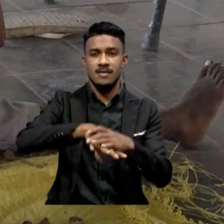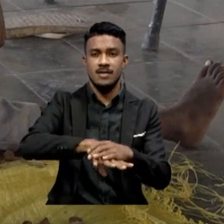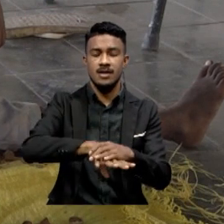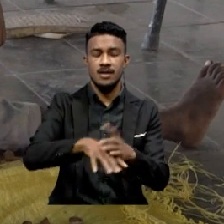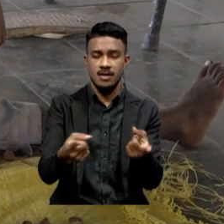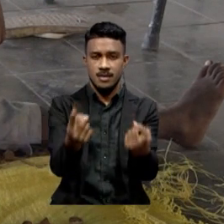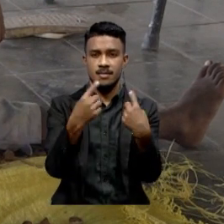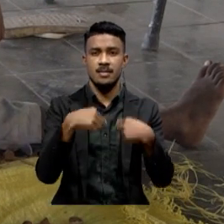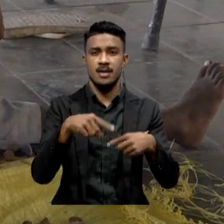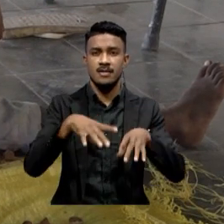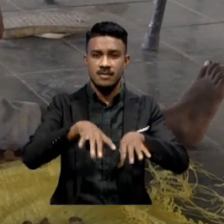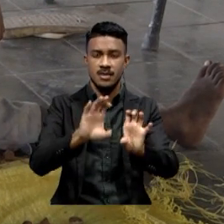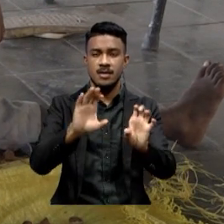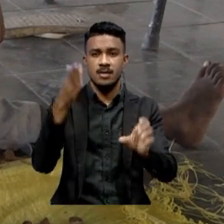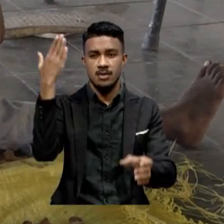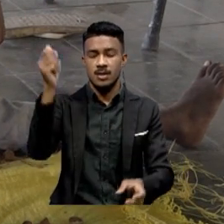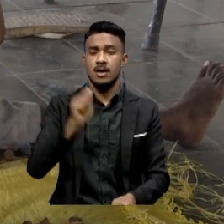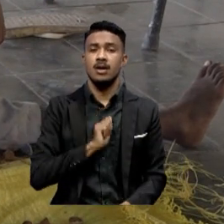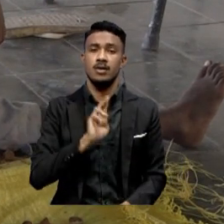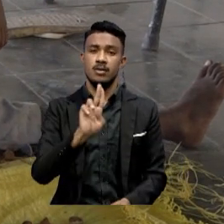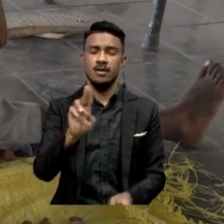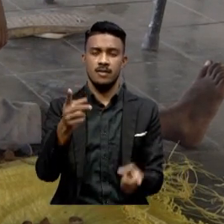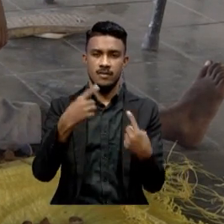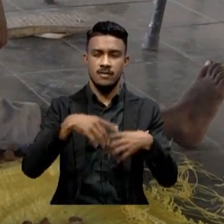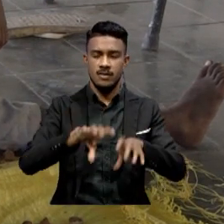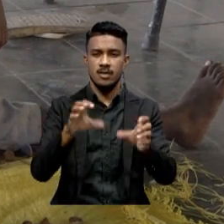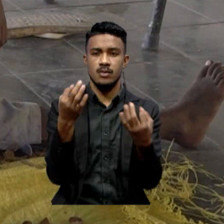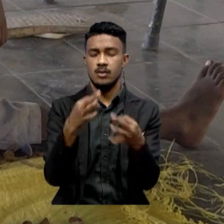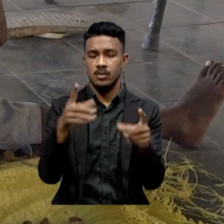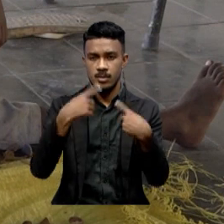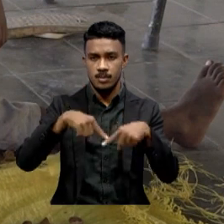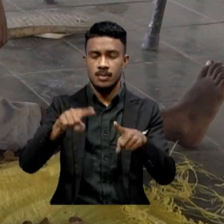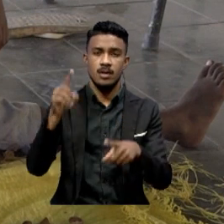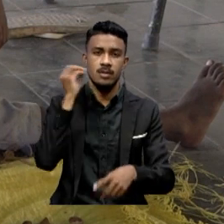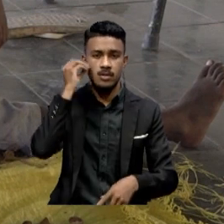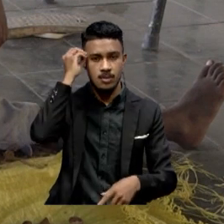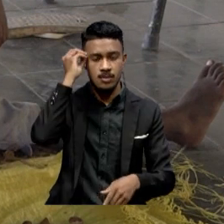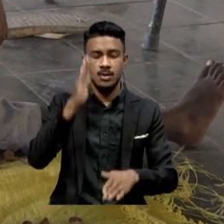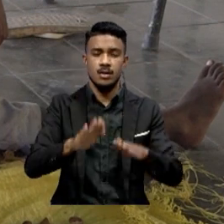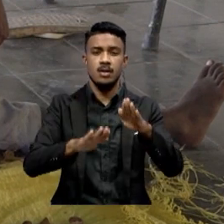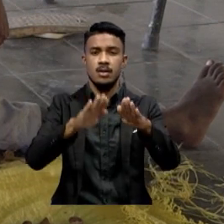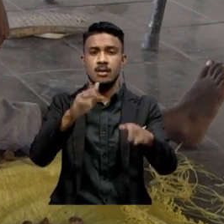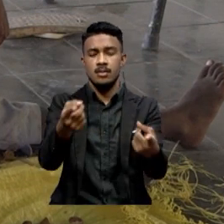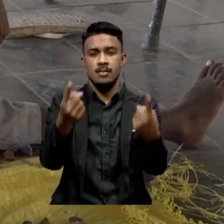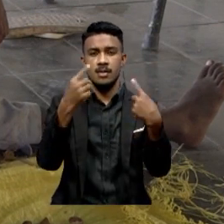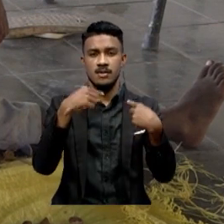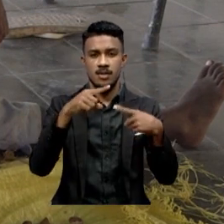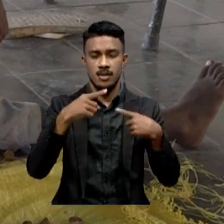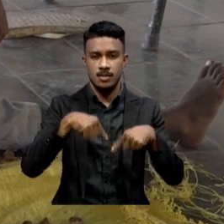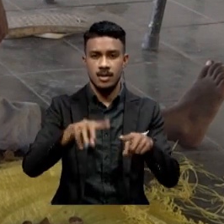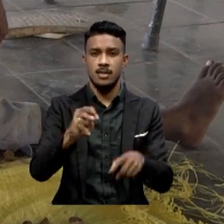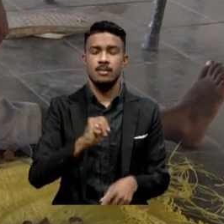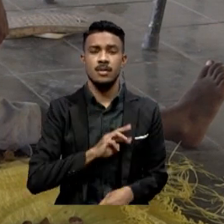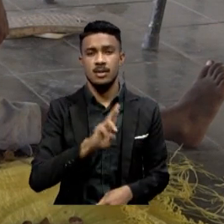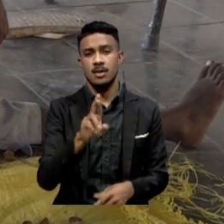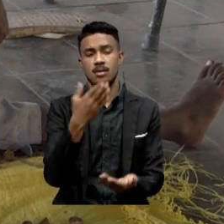faan. Mai tun hau dian ser ne faan tiho tu mai umma. Lori la ori mai fali ba fal mit naru sen sane sana